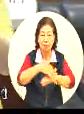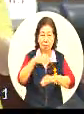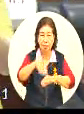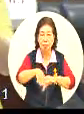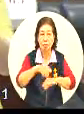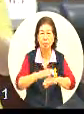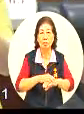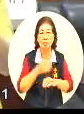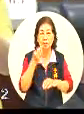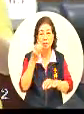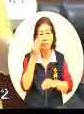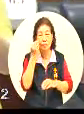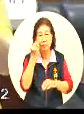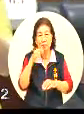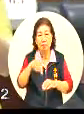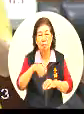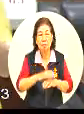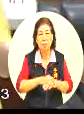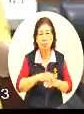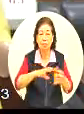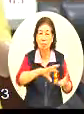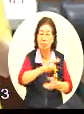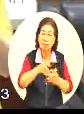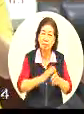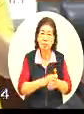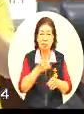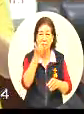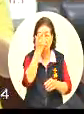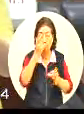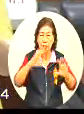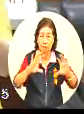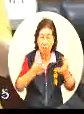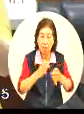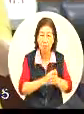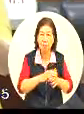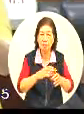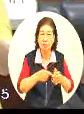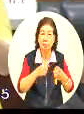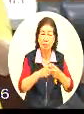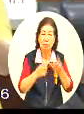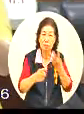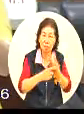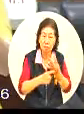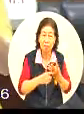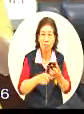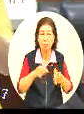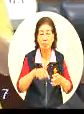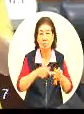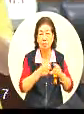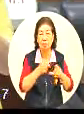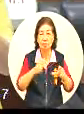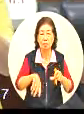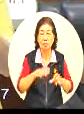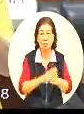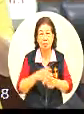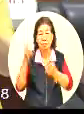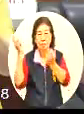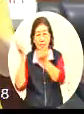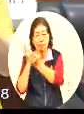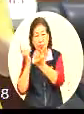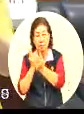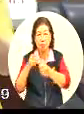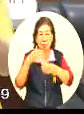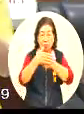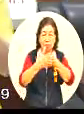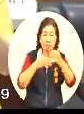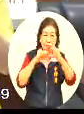我们的世界遗产的德国鲁尔工业区还有我们的台北保障岩像我们黄埔